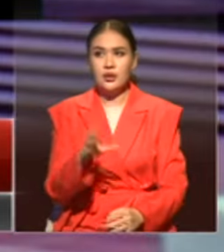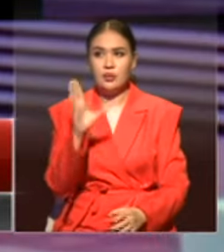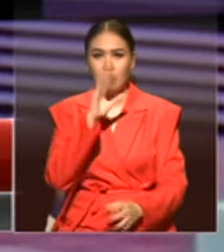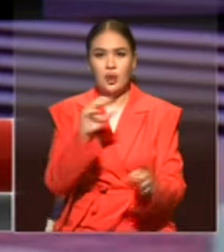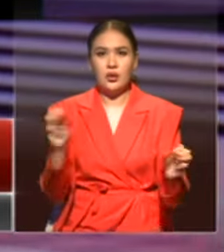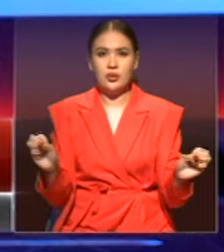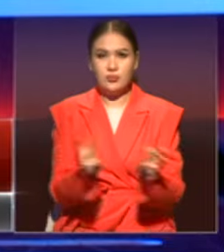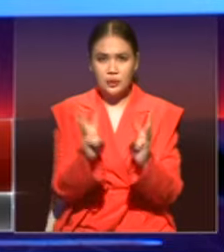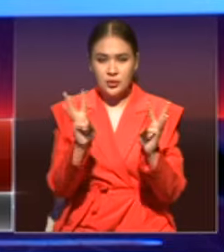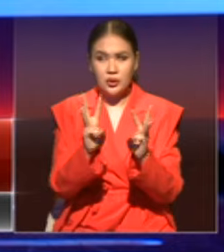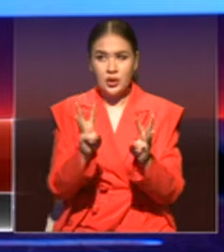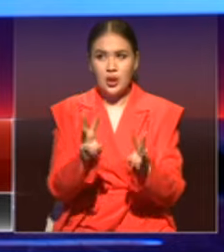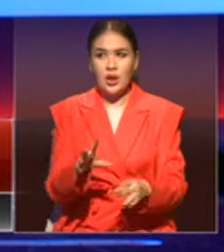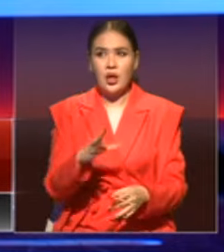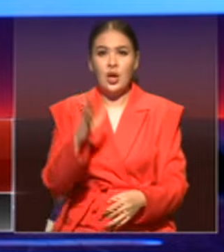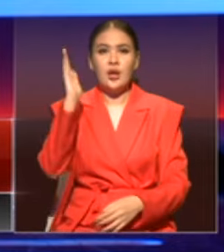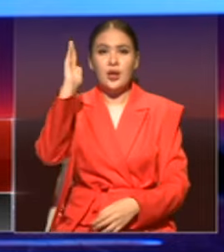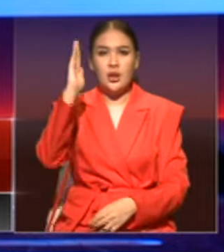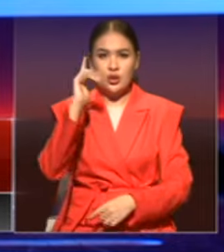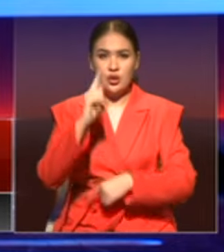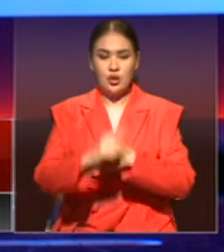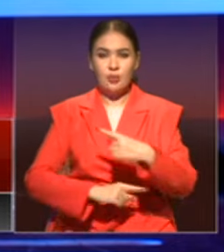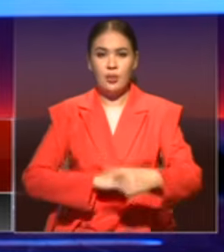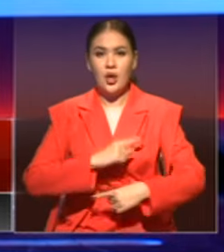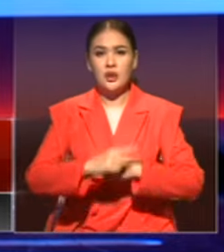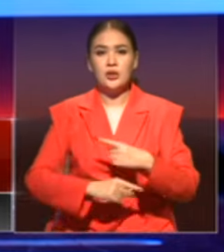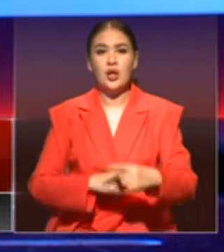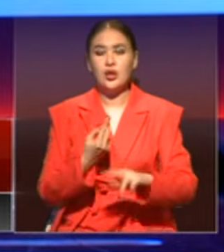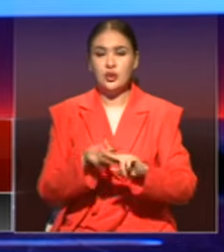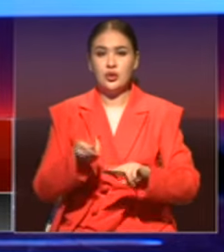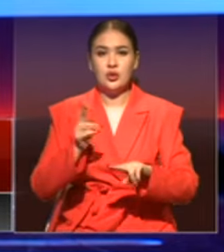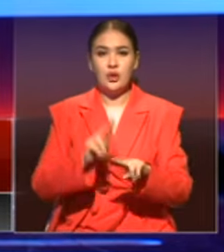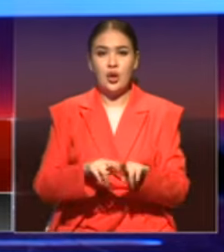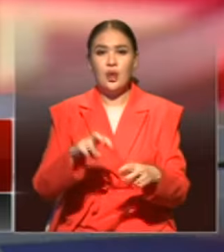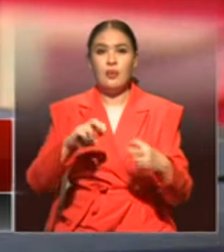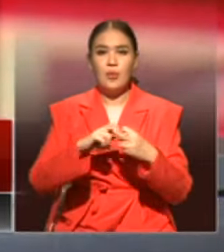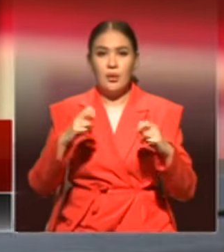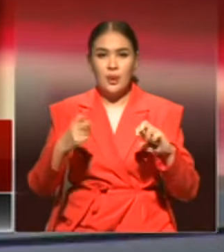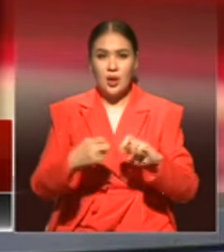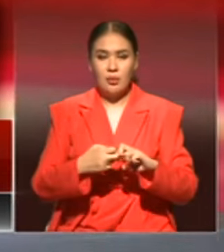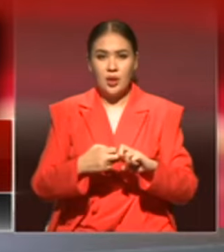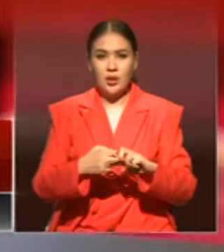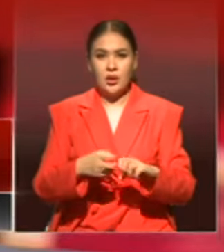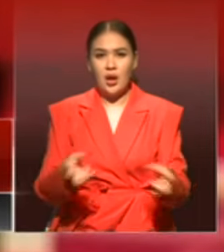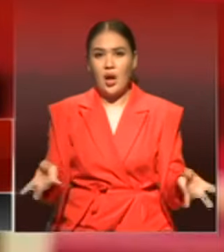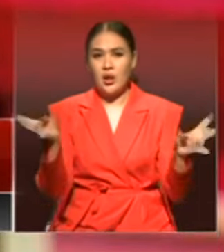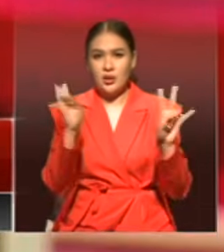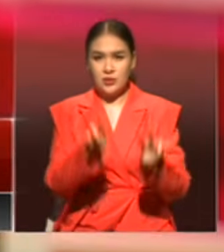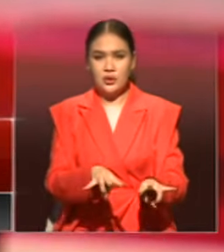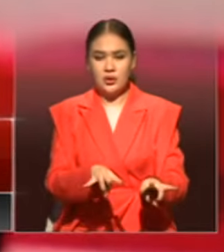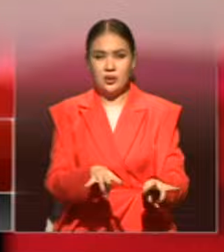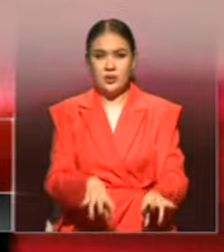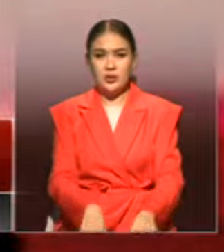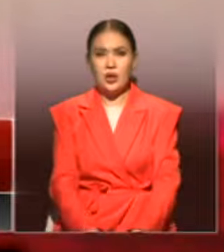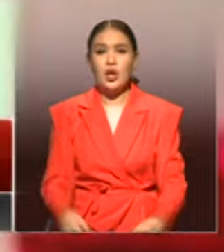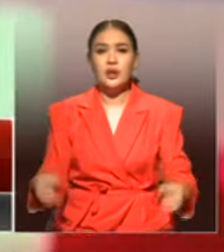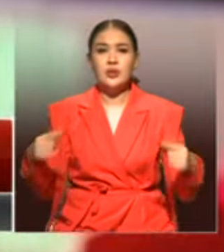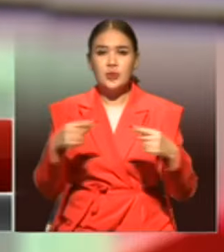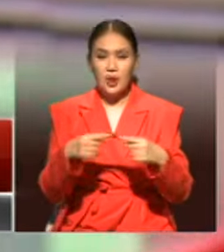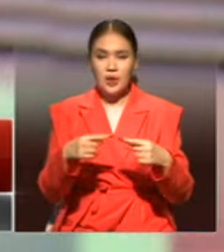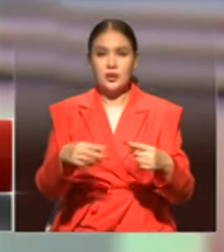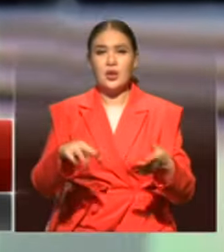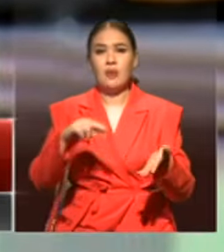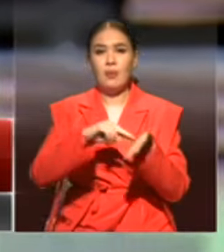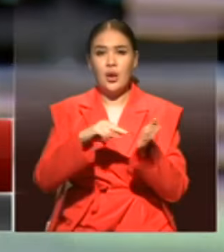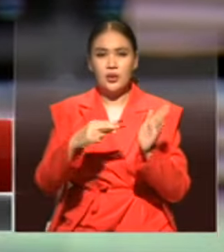мүмкін. Осындай біз келесі ұрпаққа сол жаңағы нелер проблемаларды көміп қалдырып кетіп баратырмыз. Нақты нәрсе, нақты